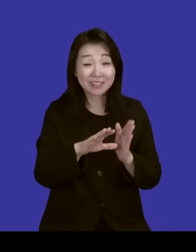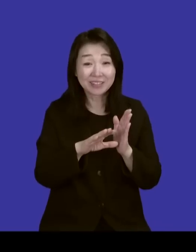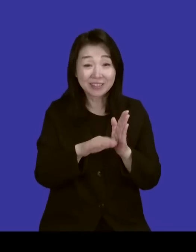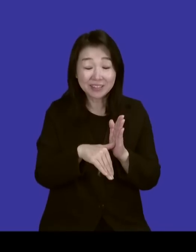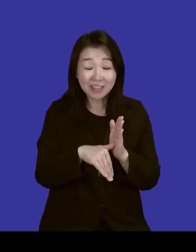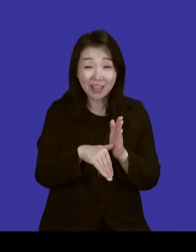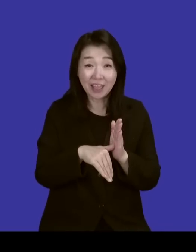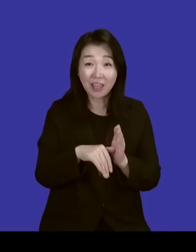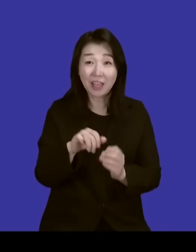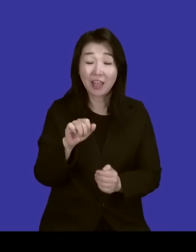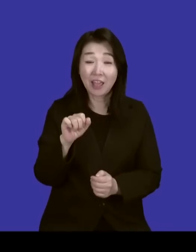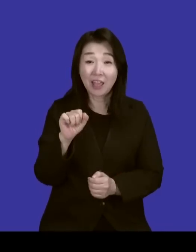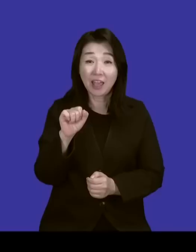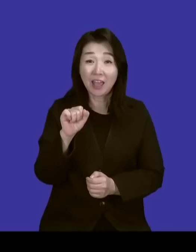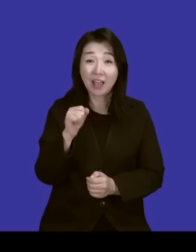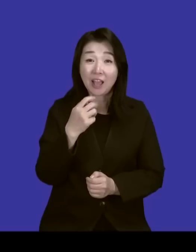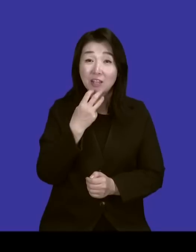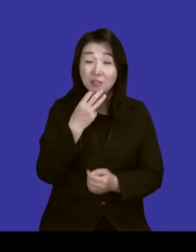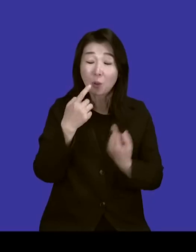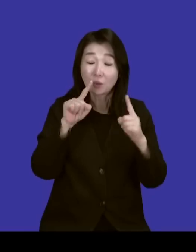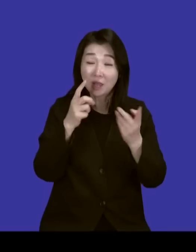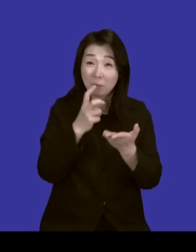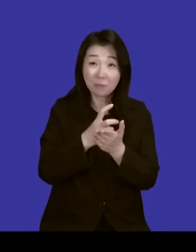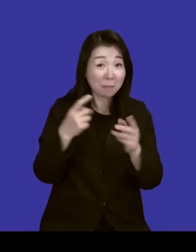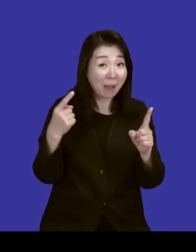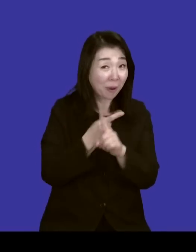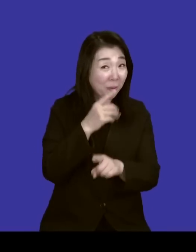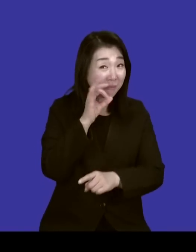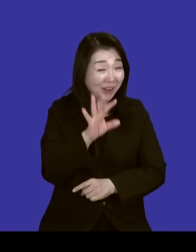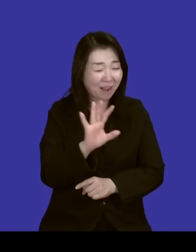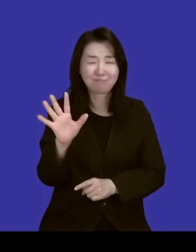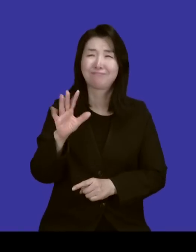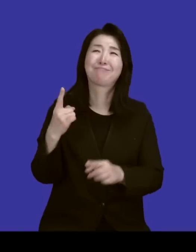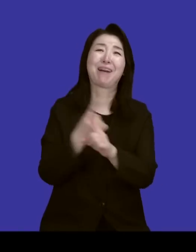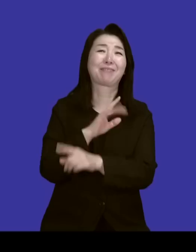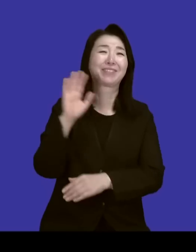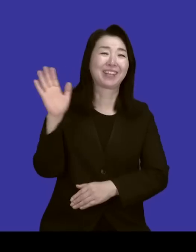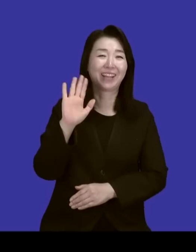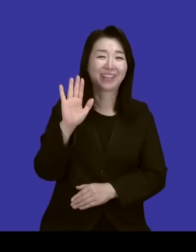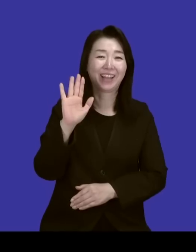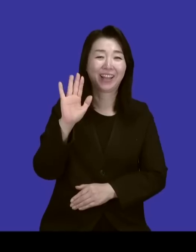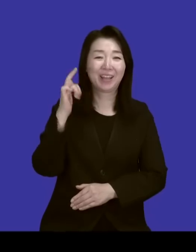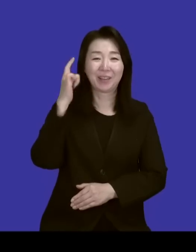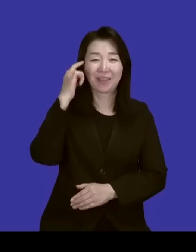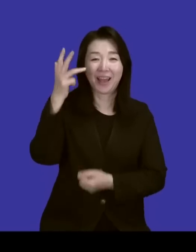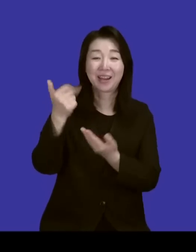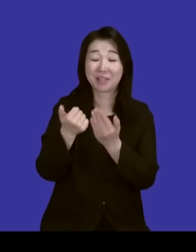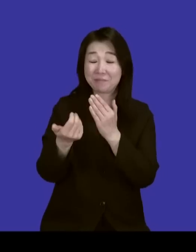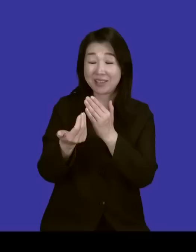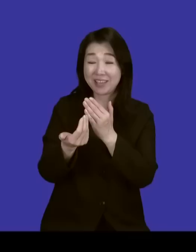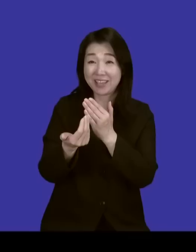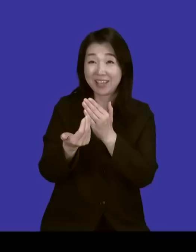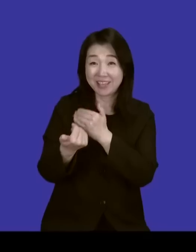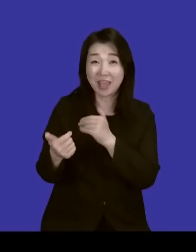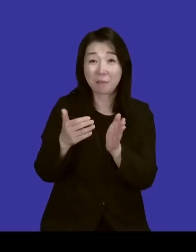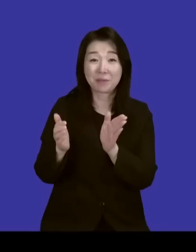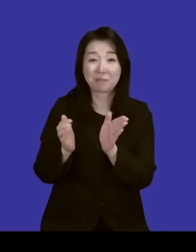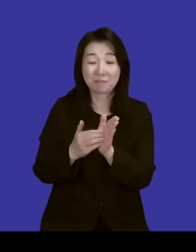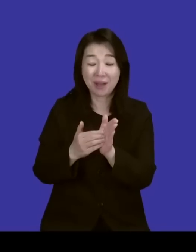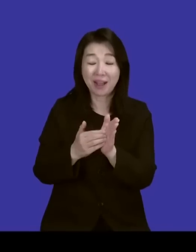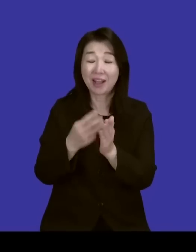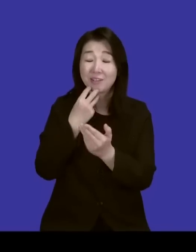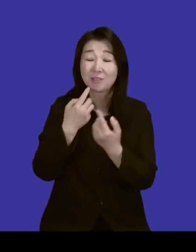S대 법대하고 바꾸지 않겠죠? 아이 절대로 바꿀 수 없어요. 하나님께서 또 이런 길을 예비하셔서 그 S대 법대로 안